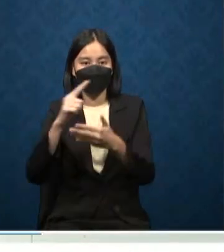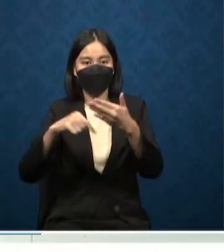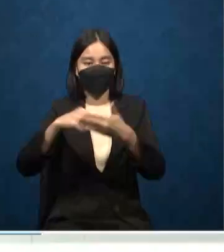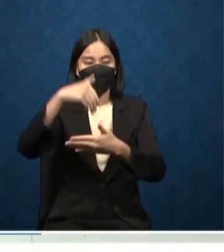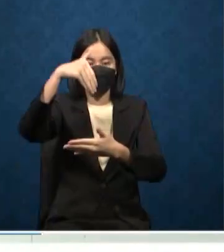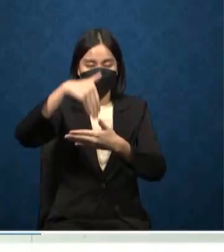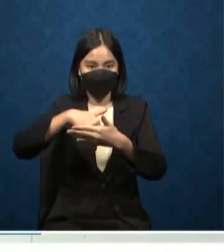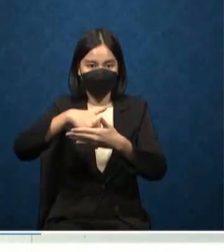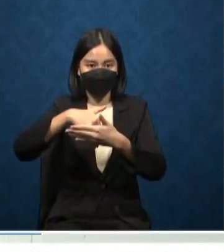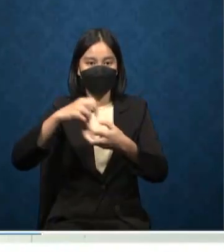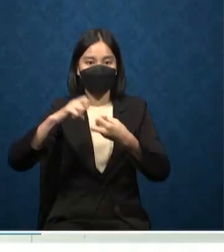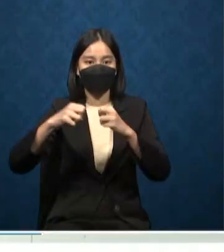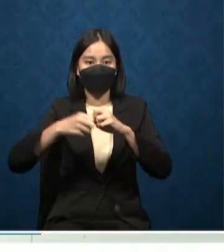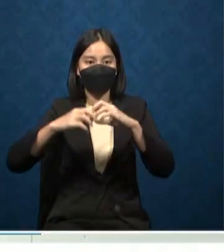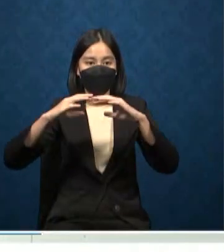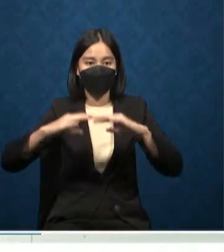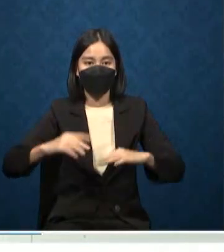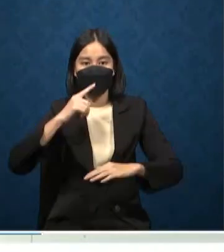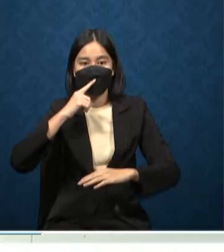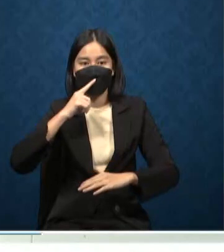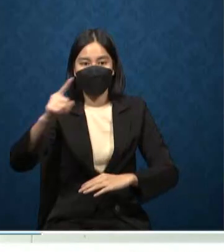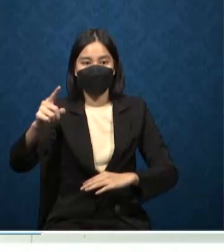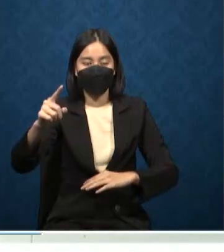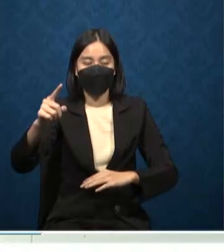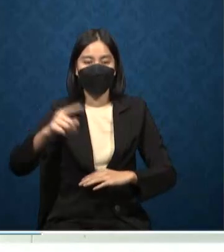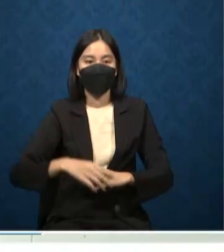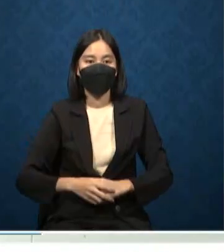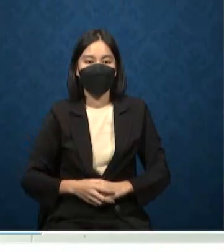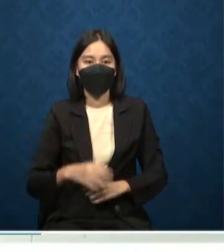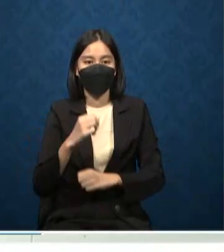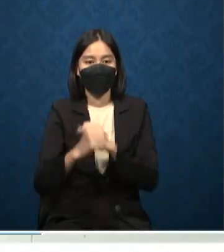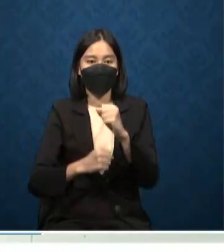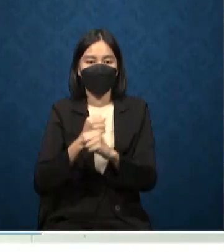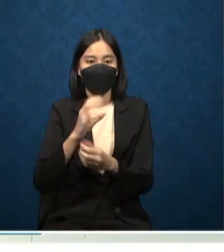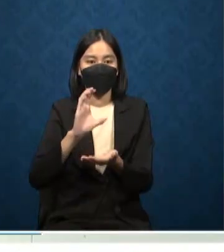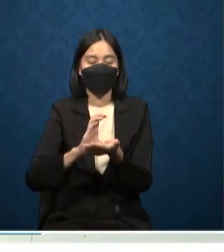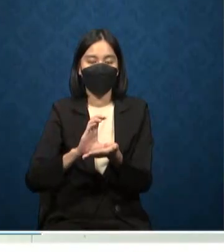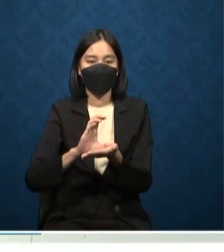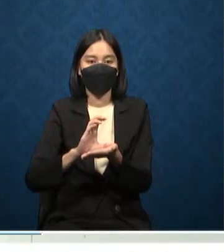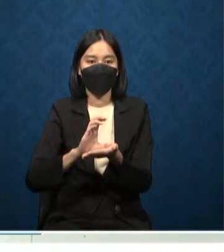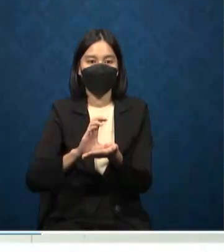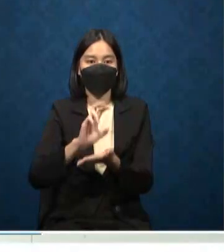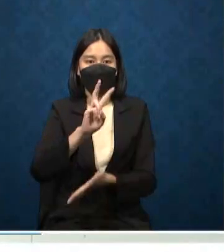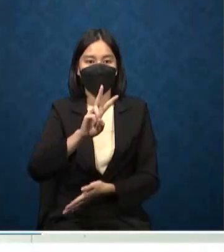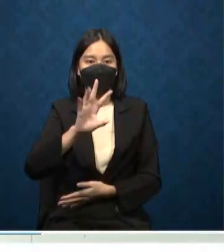และลดปัญหาข้อร้องเรียนโดยในปีงบประมาณพ.ศ